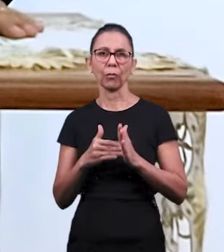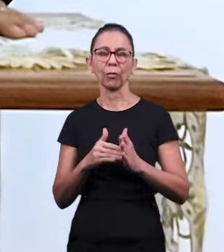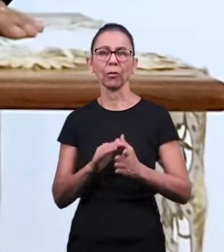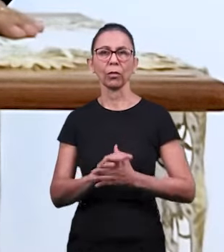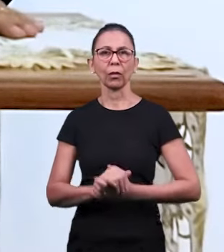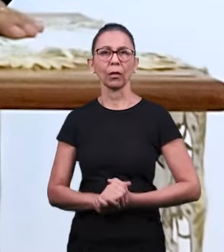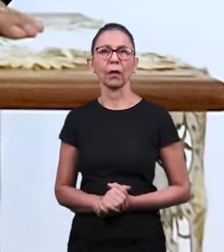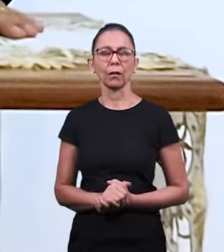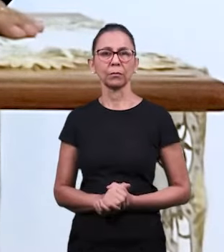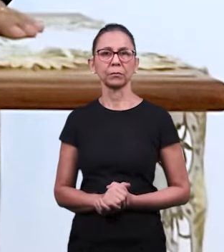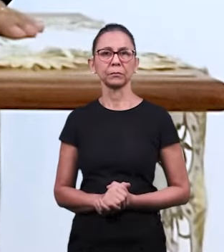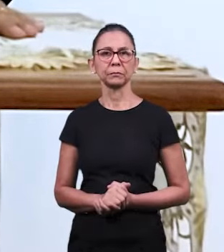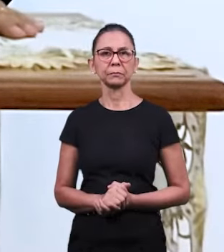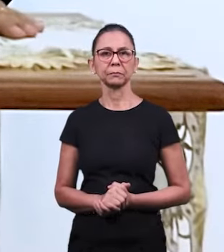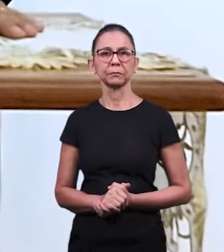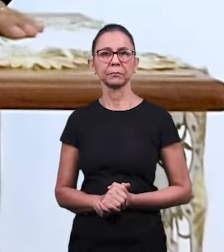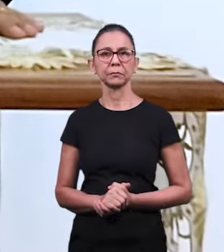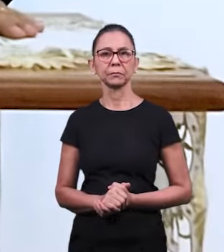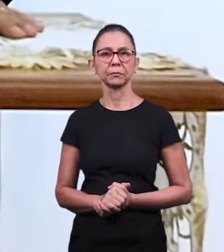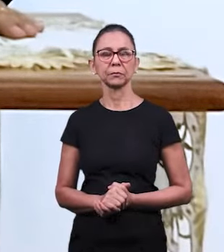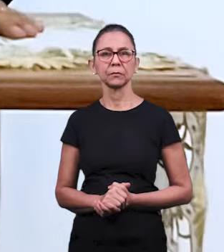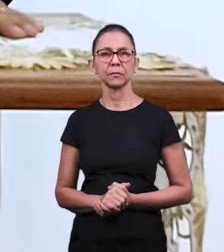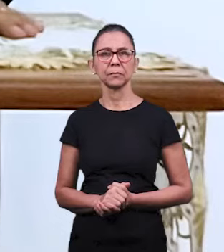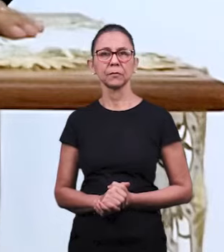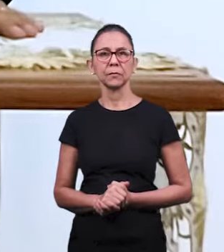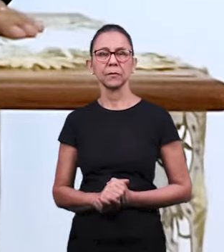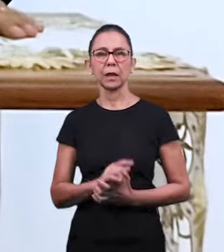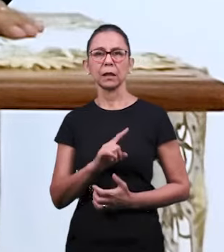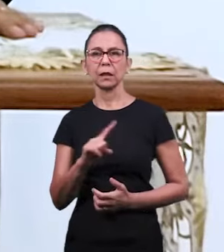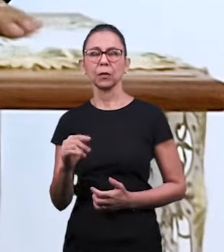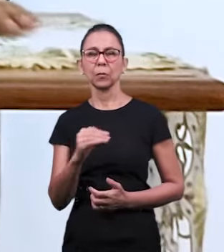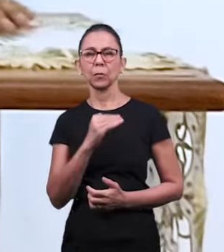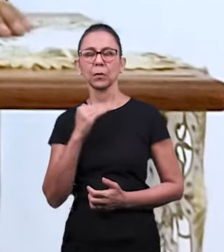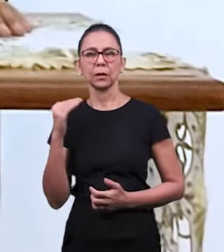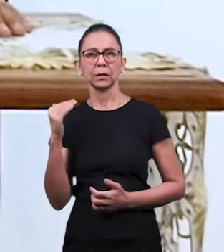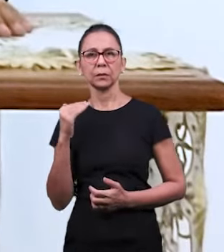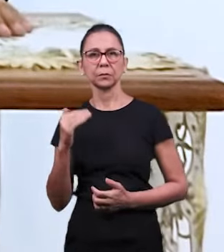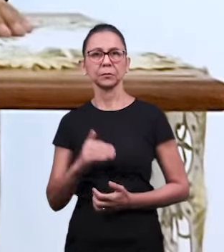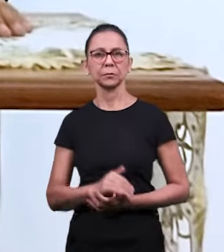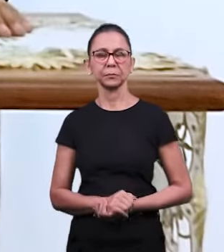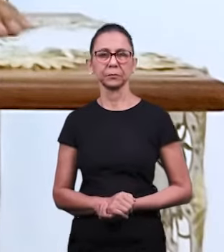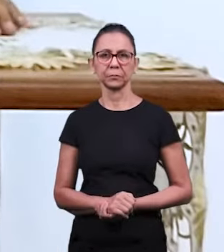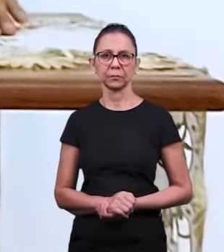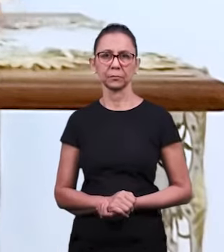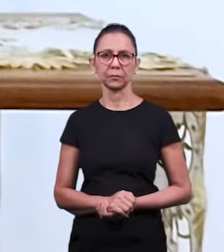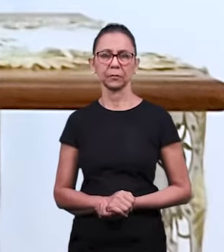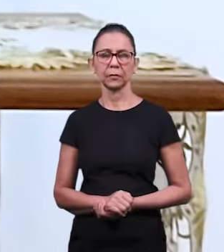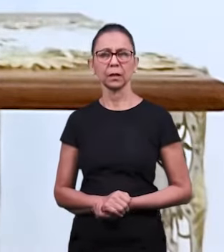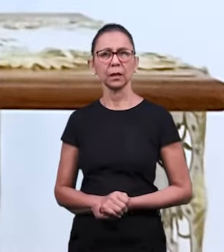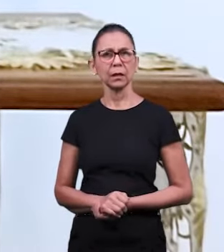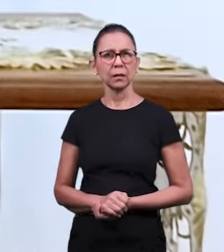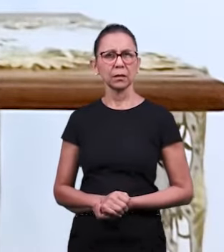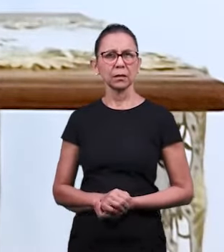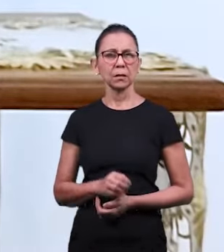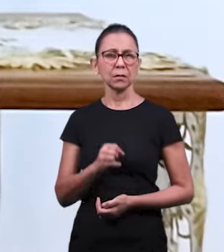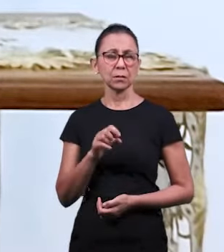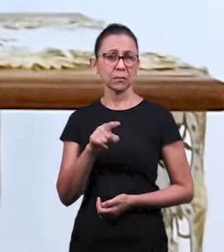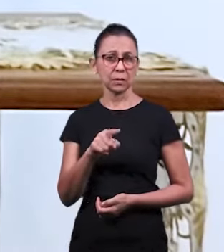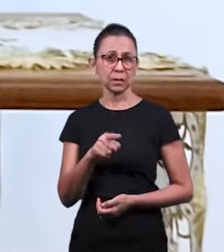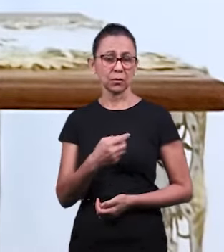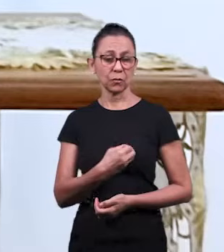И слово для тебя сегодня. Начни искать Господа. Если у тебя